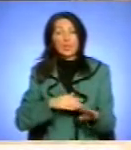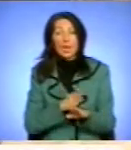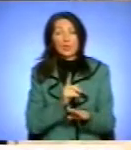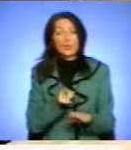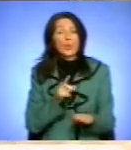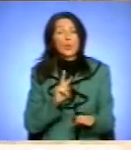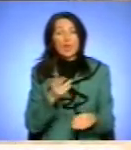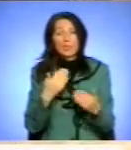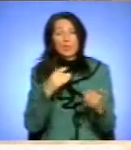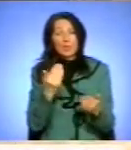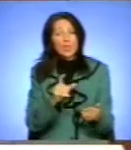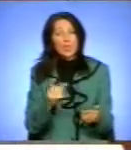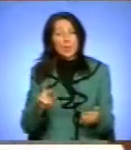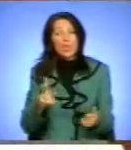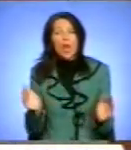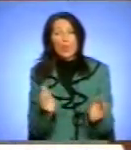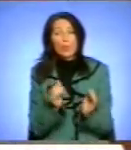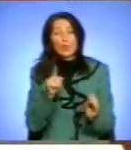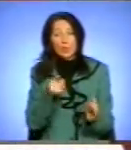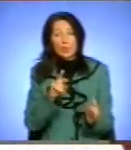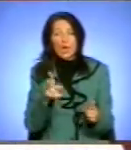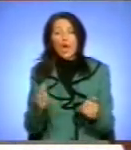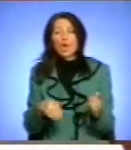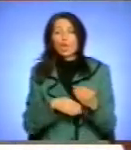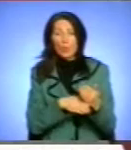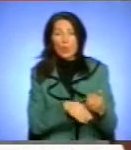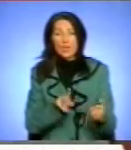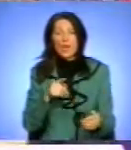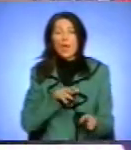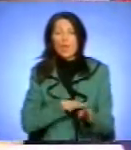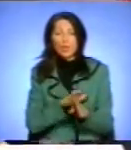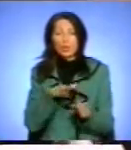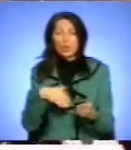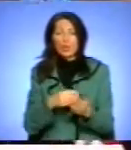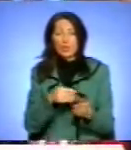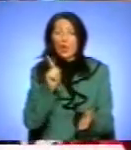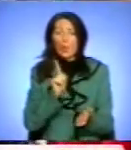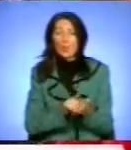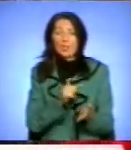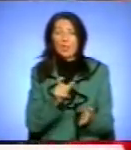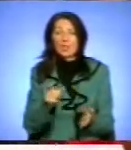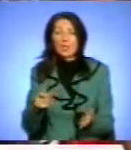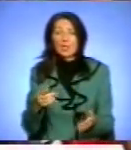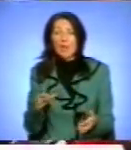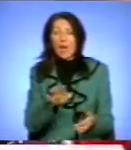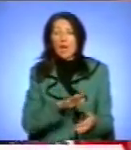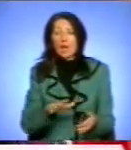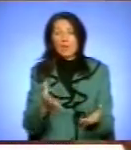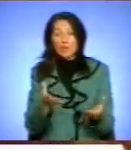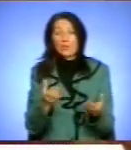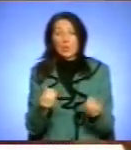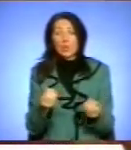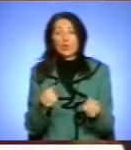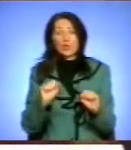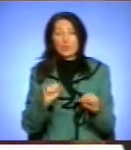вони з людьми, як опікуються ними, як допомагають і як виконують свої обов'язки, жителі краю сприймають владу.